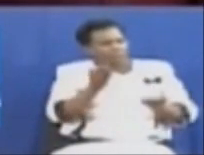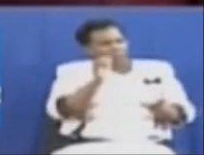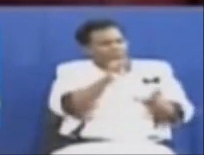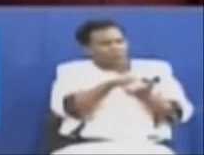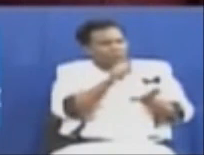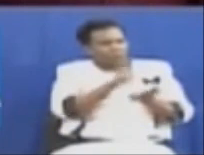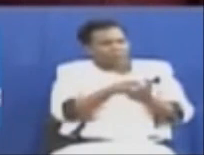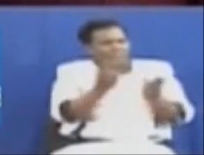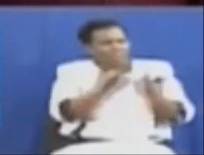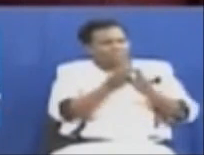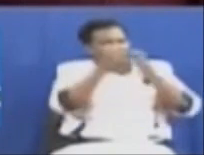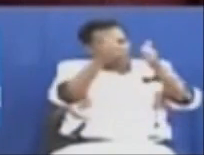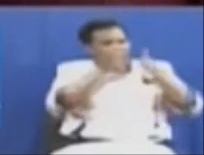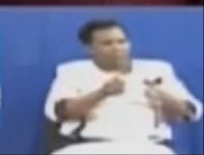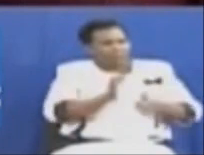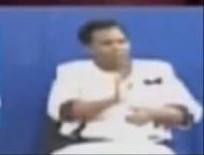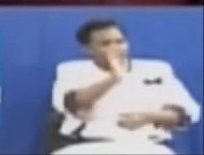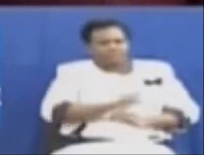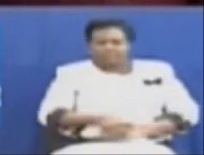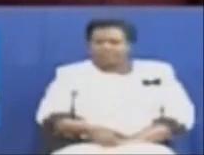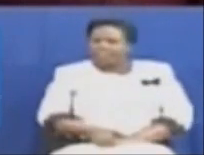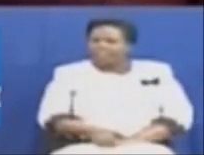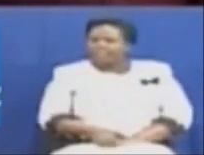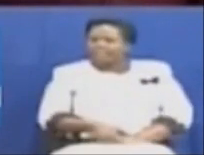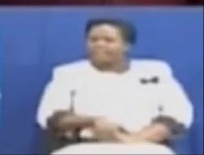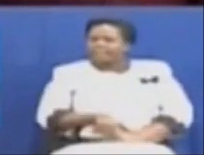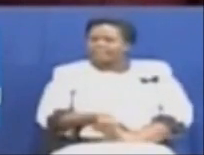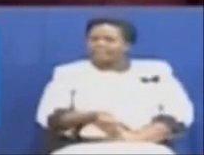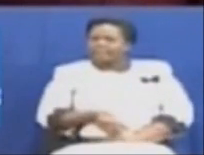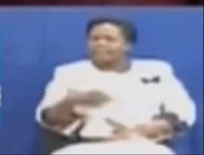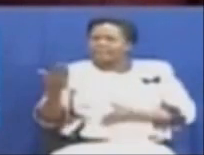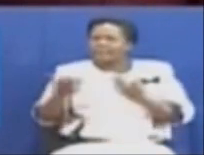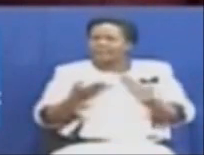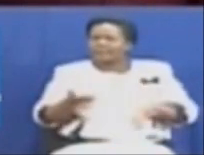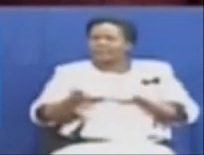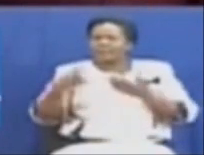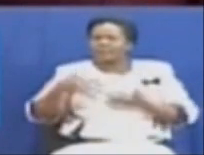wahenga wakisema kuwa uyaone, lakini hatimaye nimeyaona jana